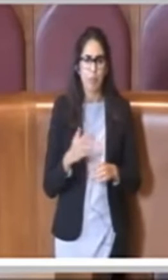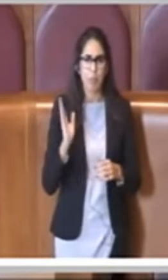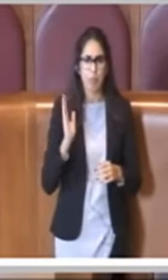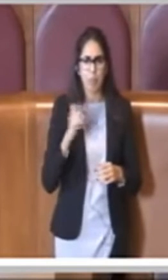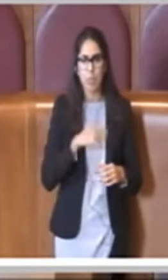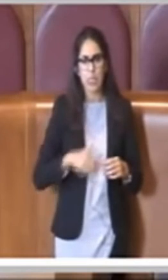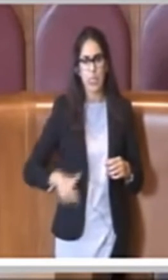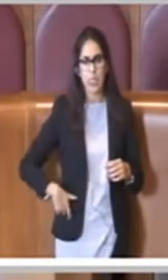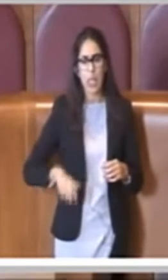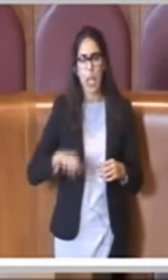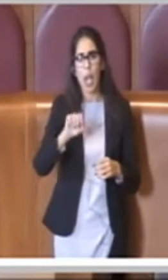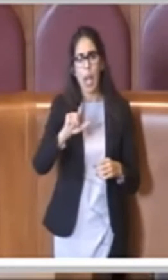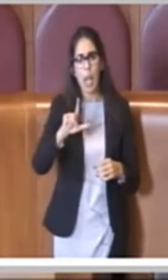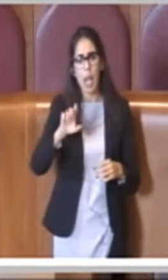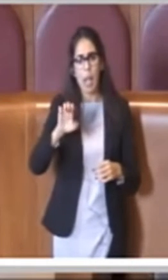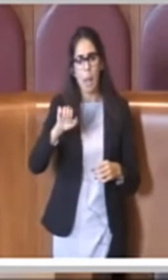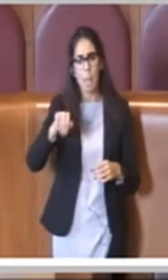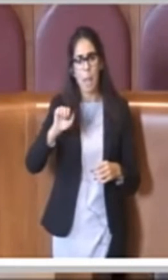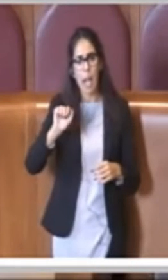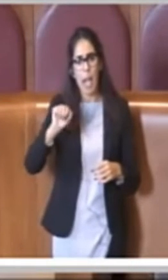Alemanno, è stato